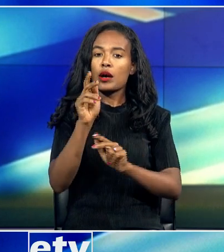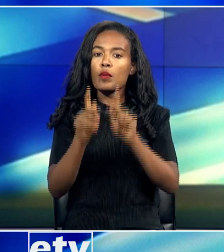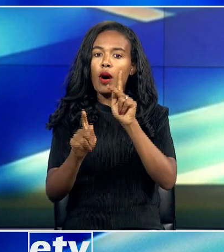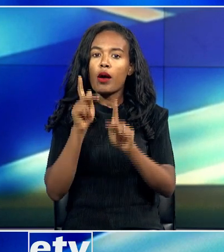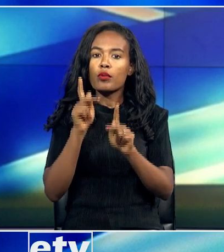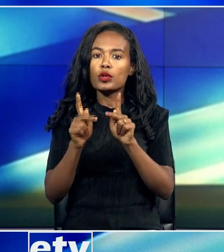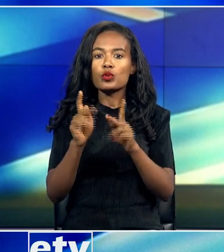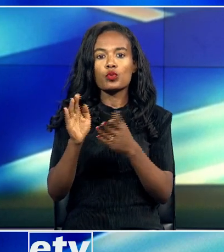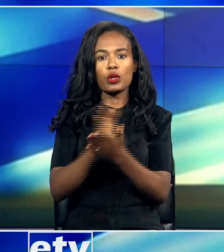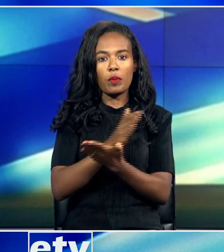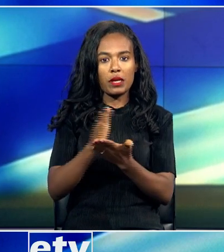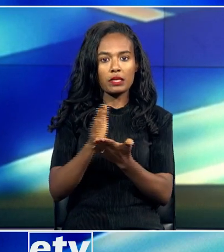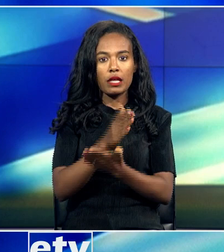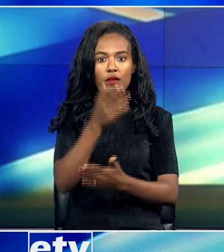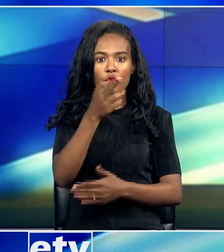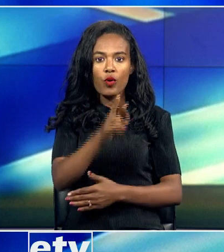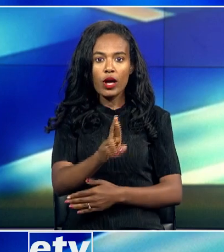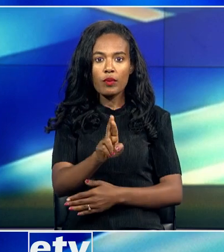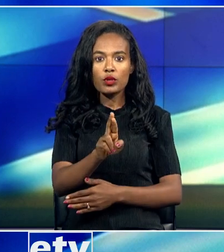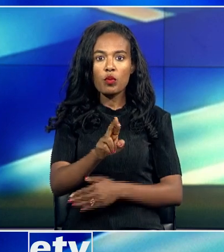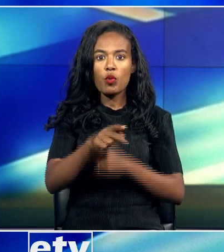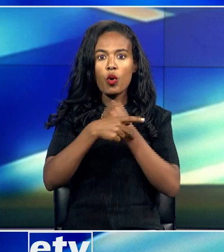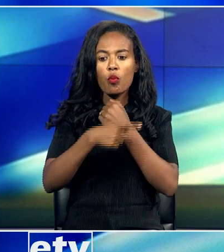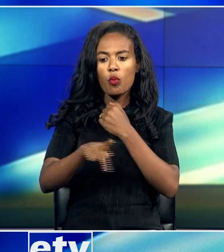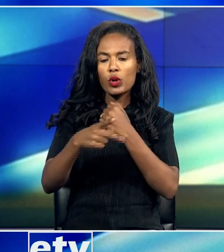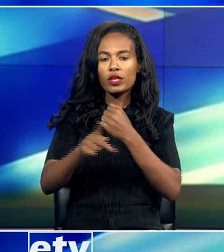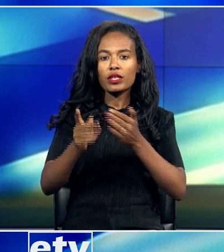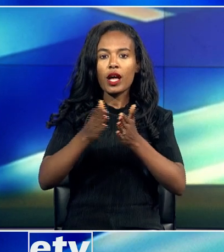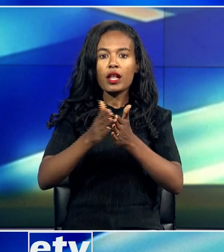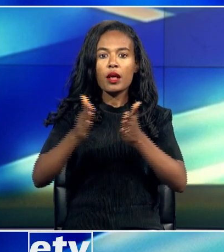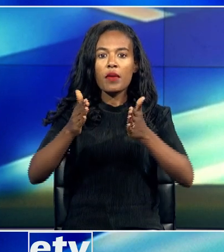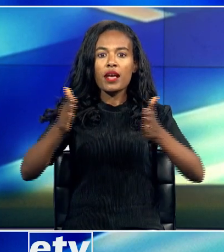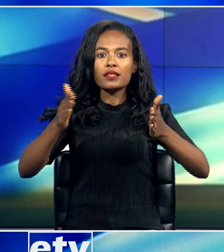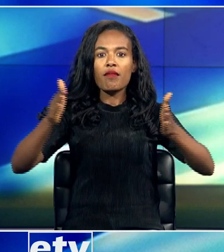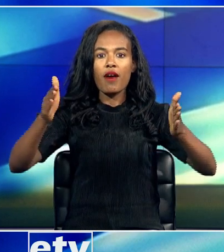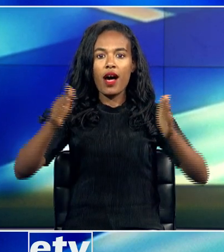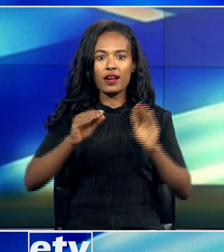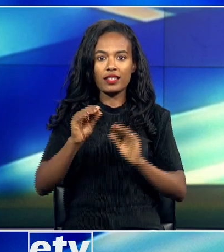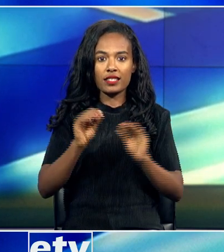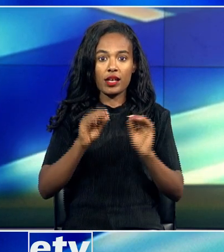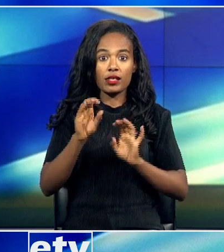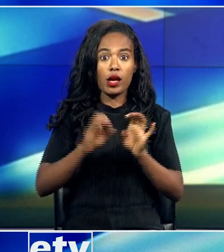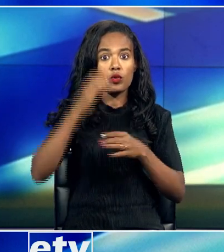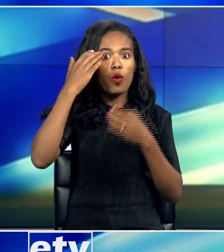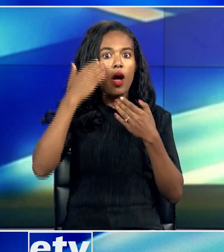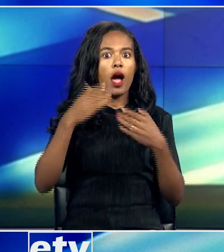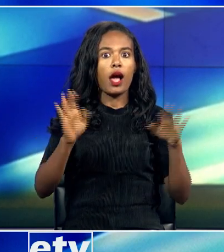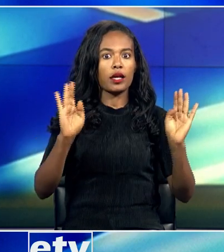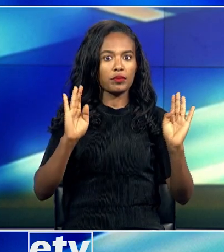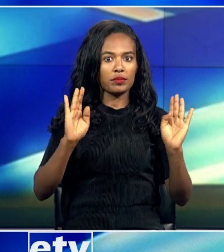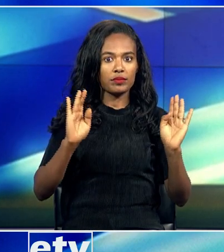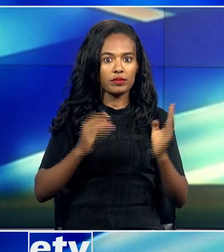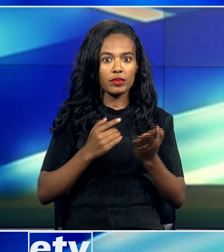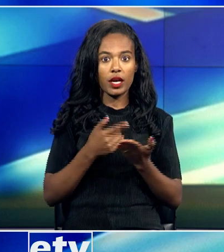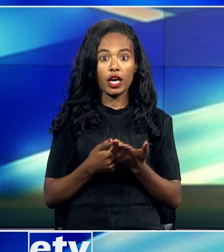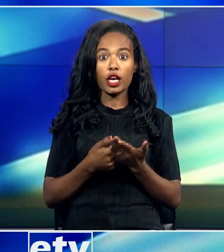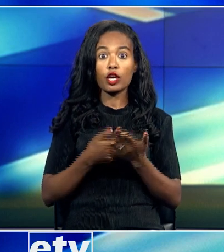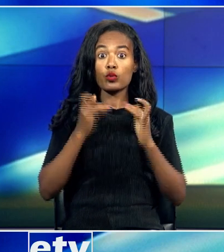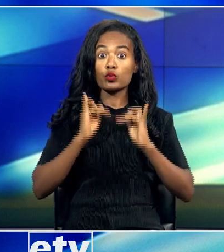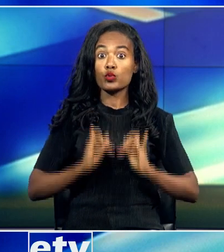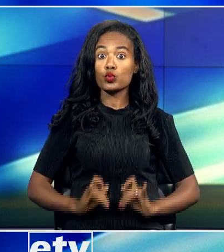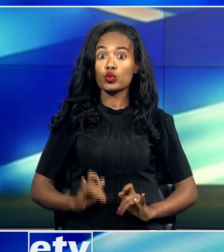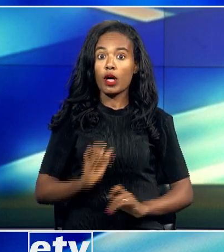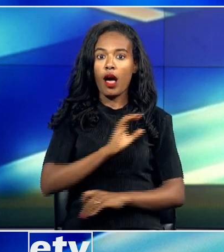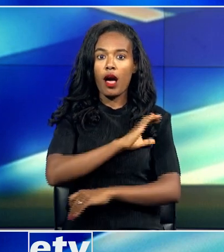ማህበረሰቡን የሚያሳትፍ ወይንም መዳረ ፖለቲካን የሚያሰፋ አይነት እንቅስቃሴ አድርጎ ያቀን። ስለዚህ ይሄኛው ጁንታ